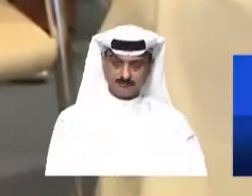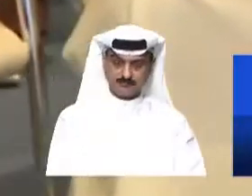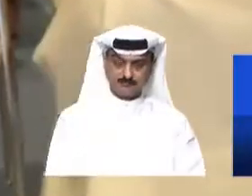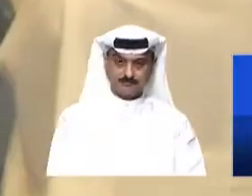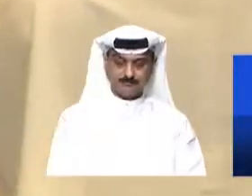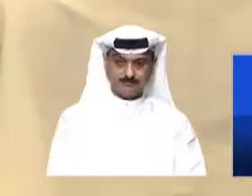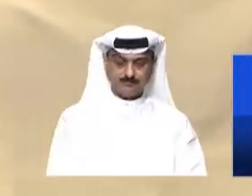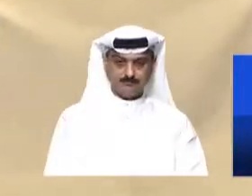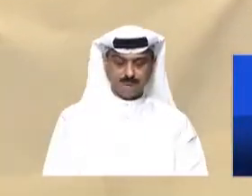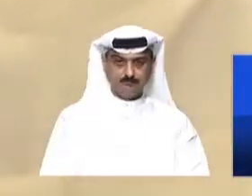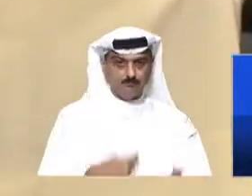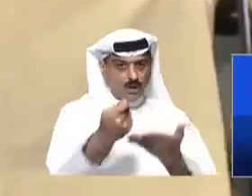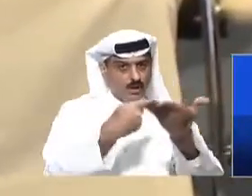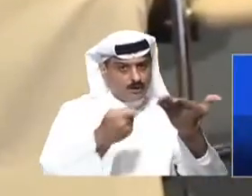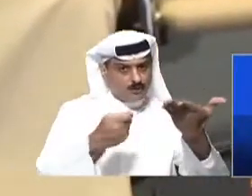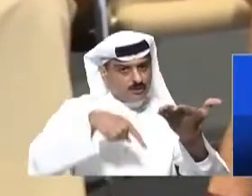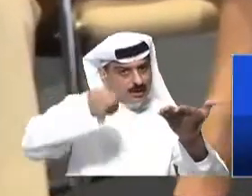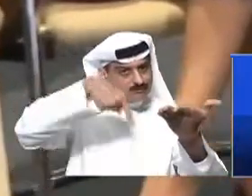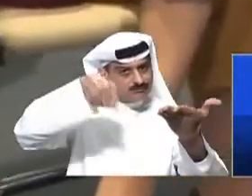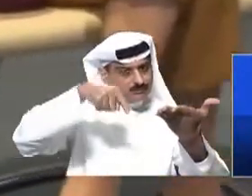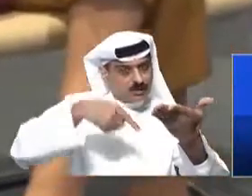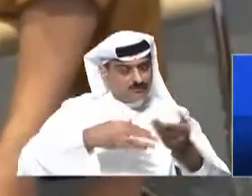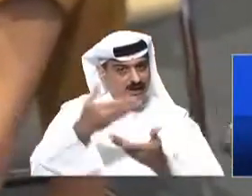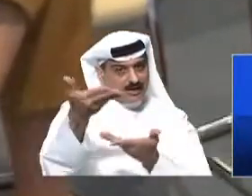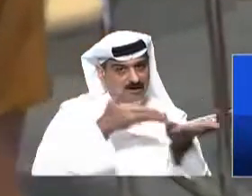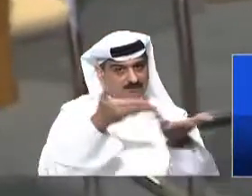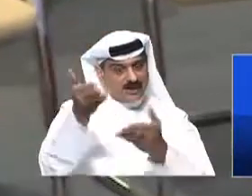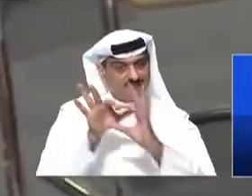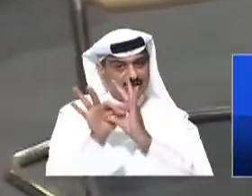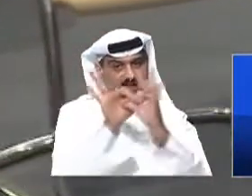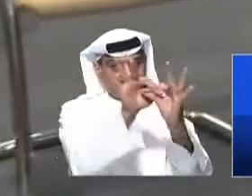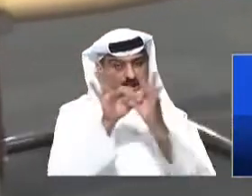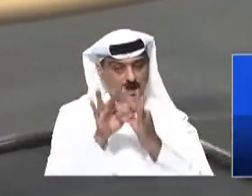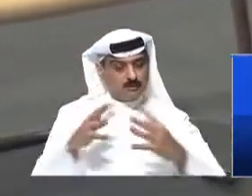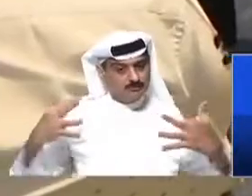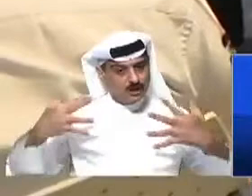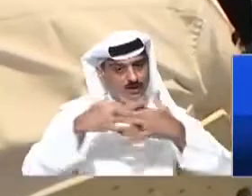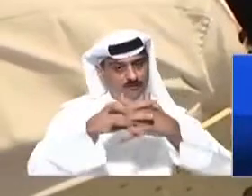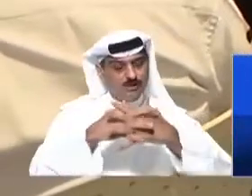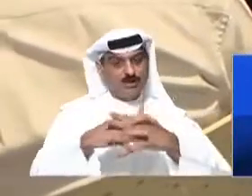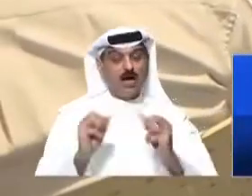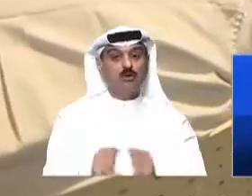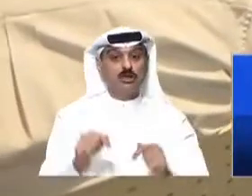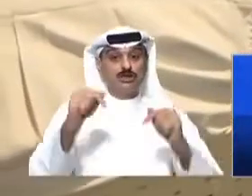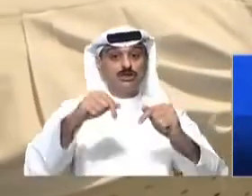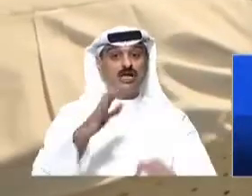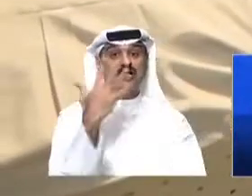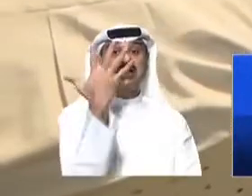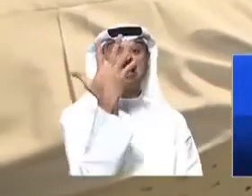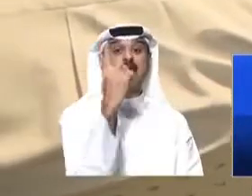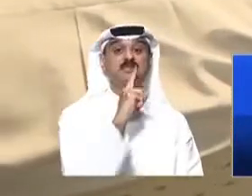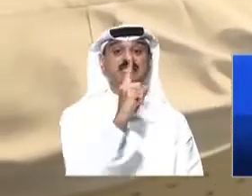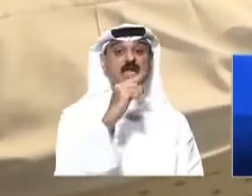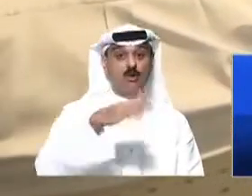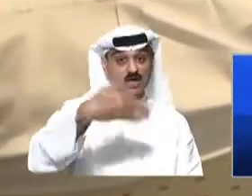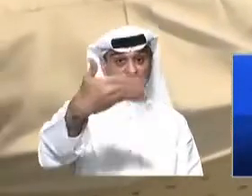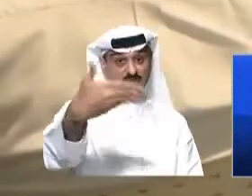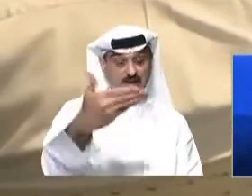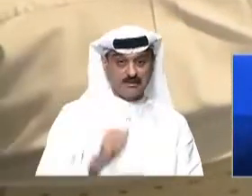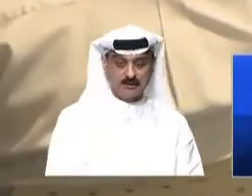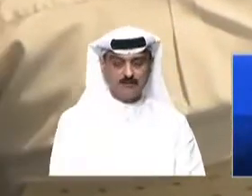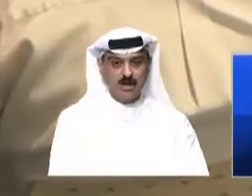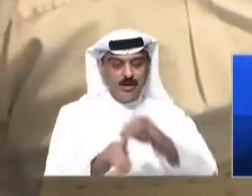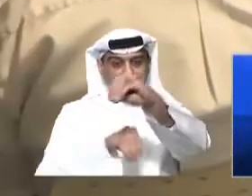مذكرة التفاهم تحدد خطوات لبناء تعاون مؤسساتي على مدى السنوات الخمس المقبلة من خلال